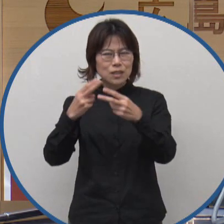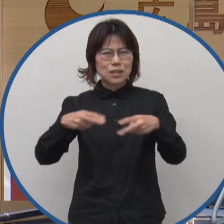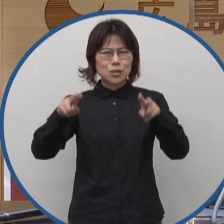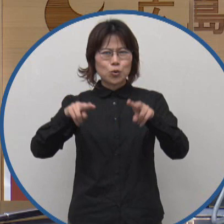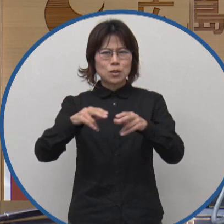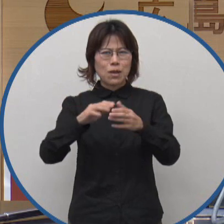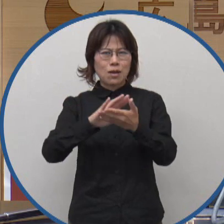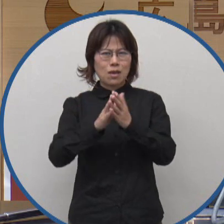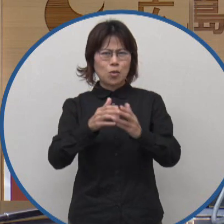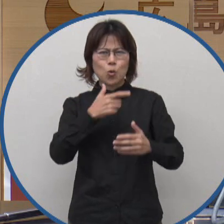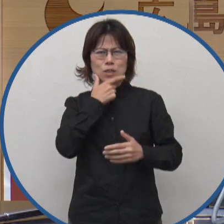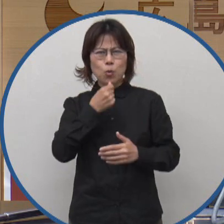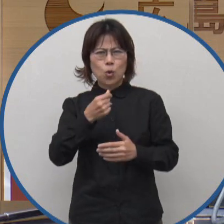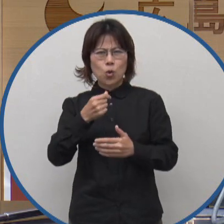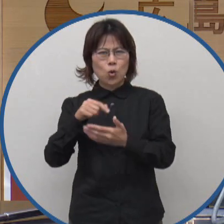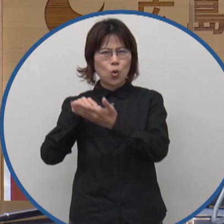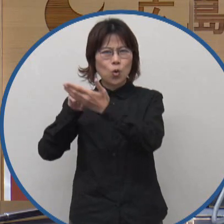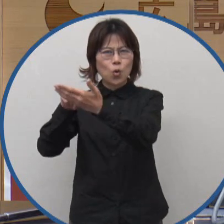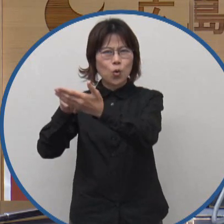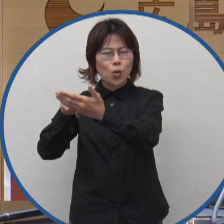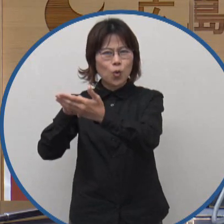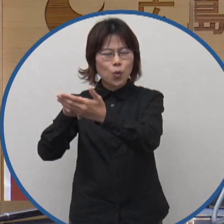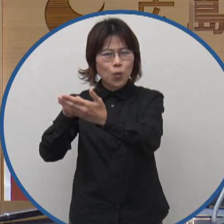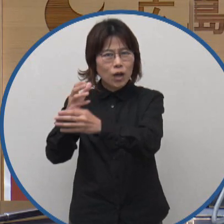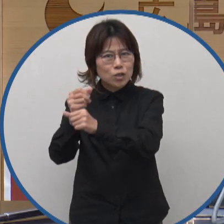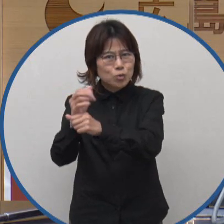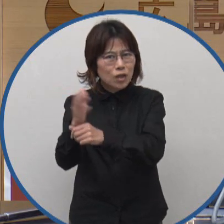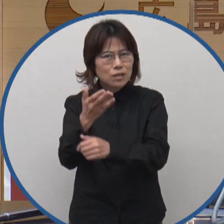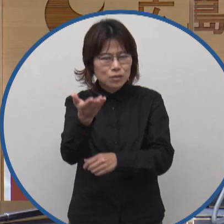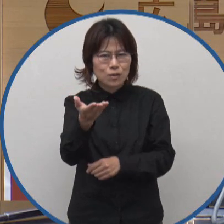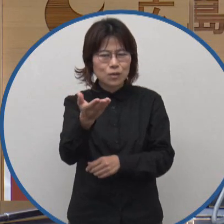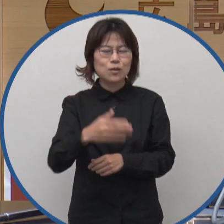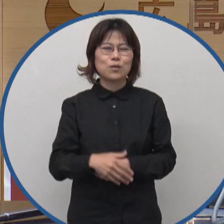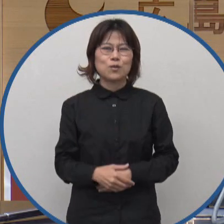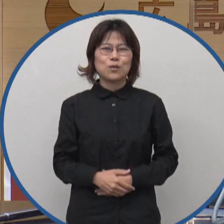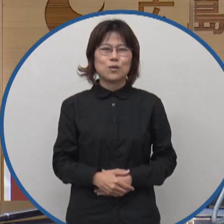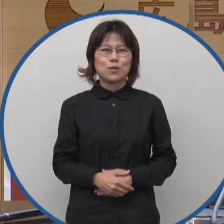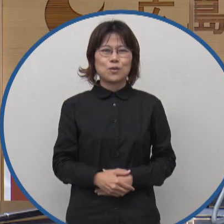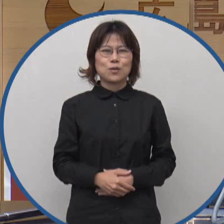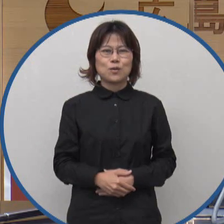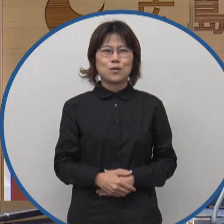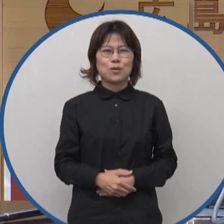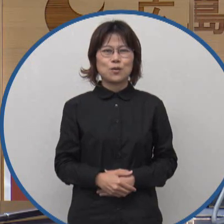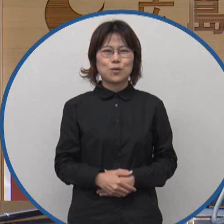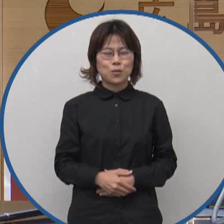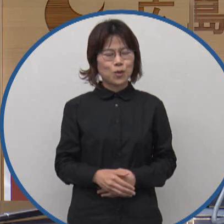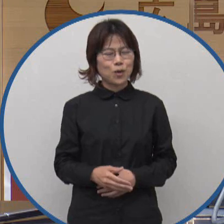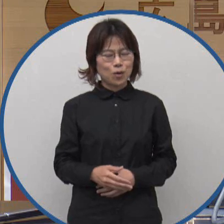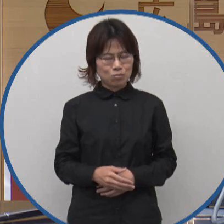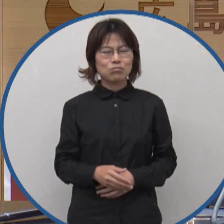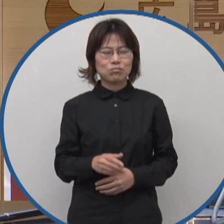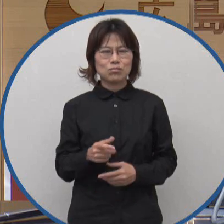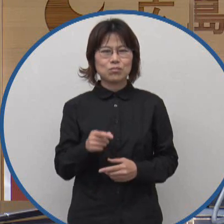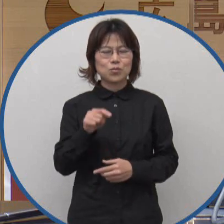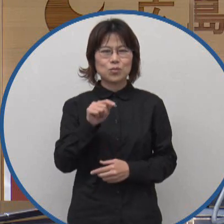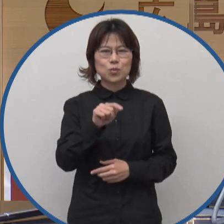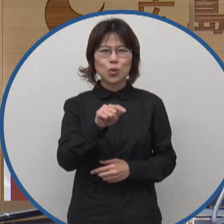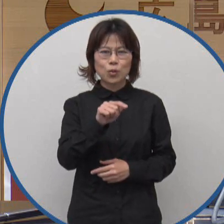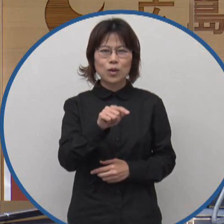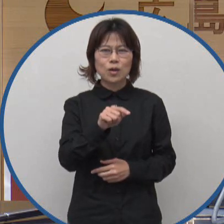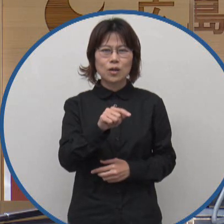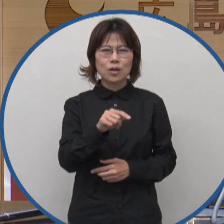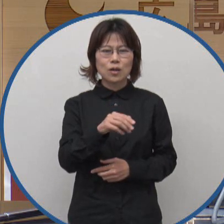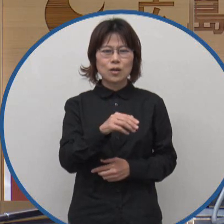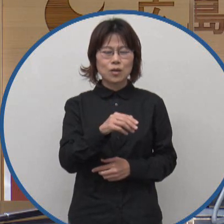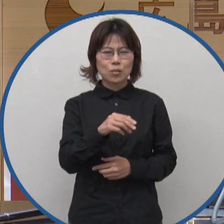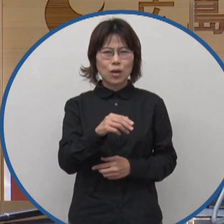ングであるとか、そういったものはお持ちでしょうか。 それは そもそもですね、ま